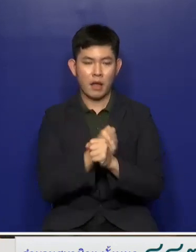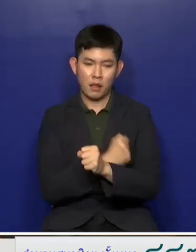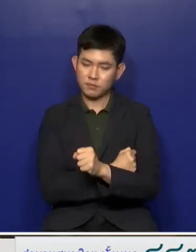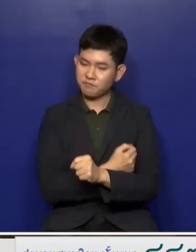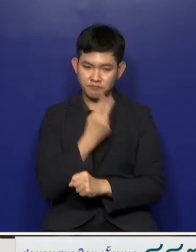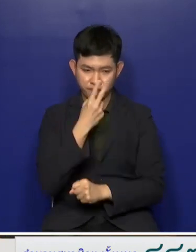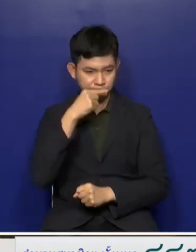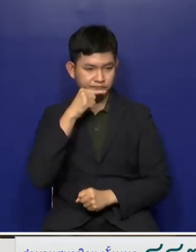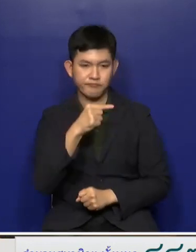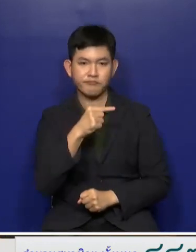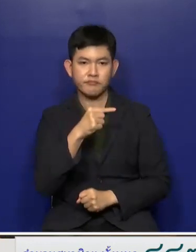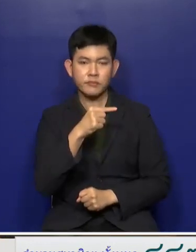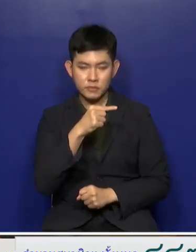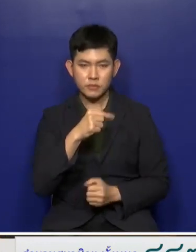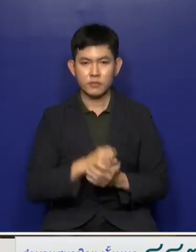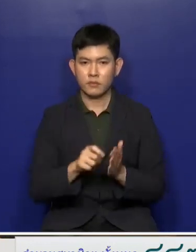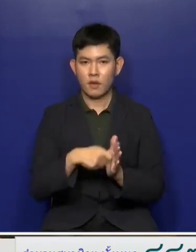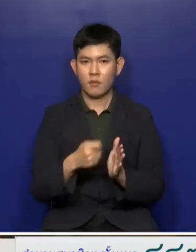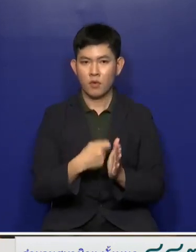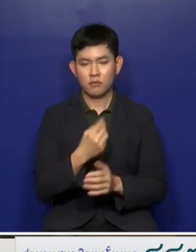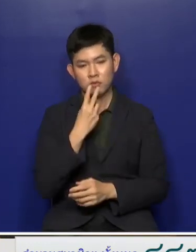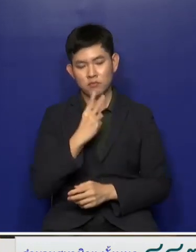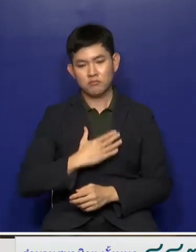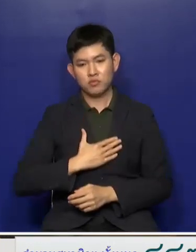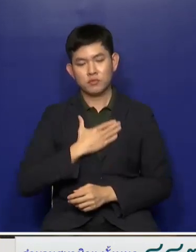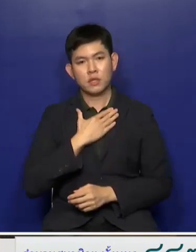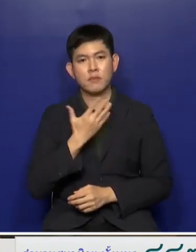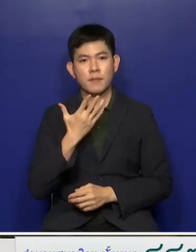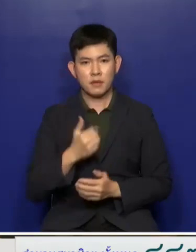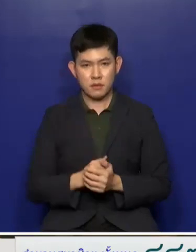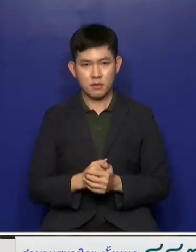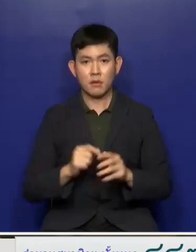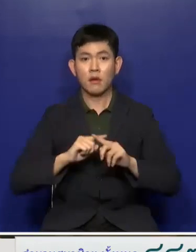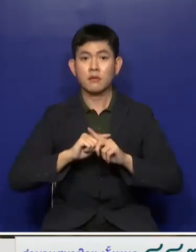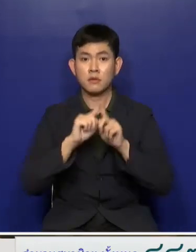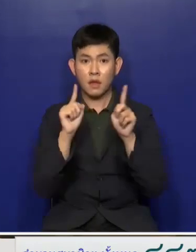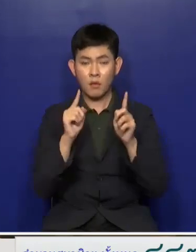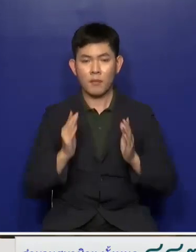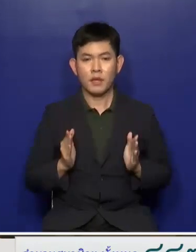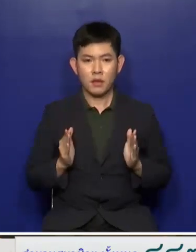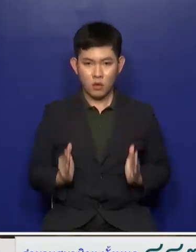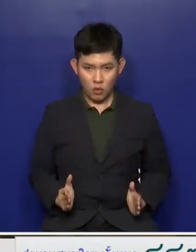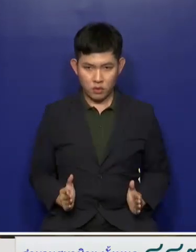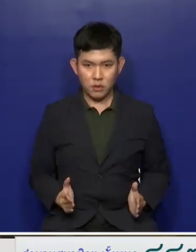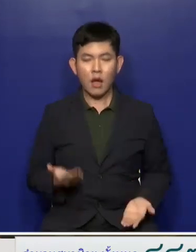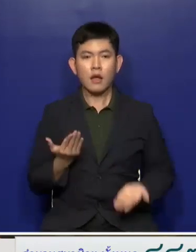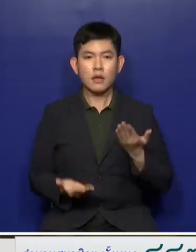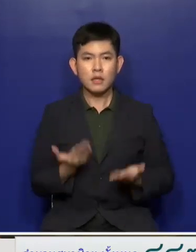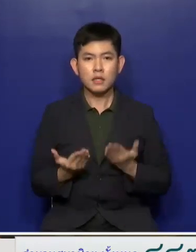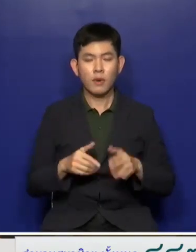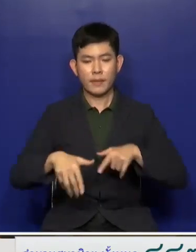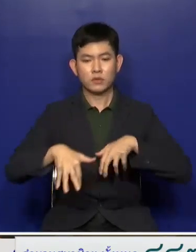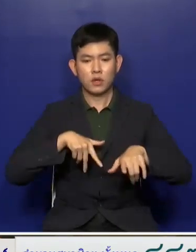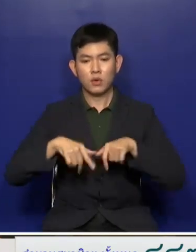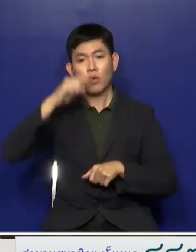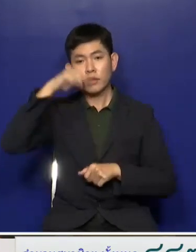ดฉะนั้นจึงเป็นลักษณะไม่ค่อยภาคภูมิใจแต่ความจริงความเป็นมนุษย์หรือความเป็นพลเมือง